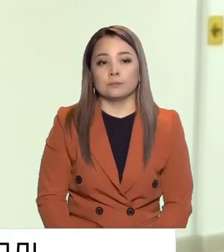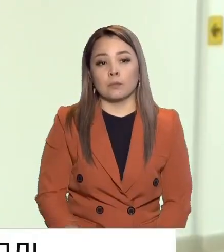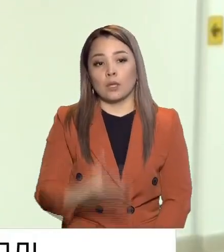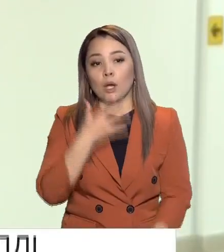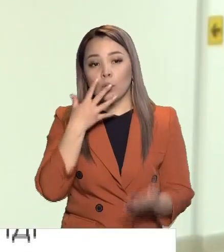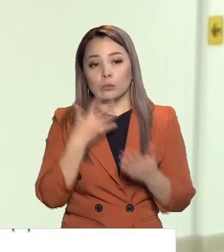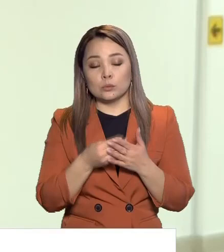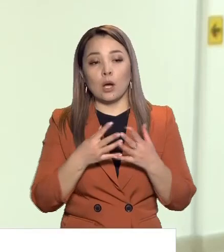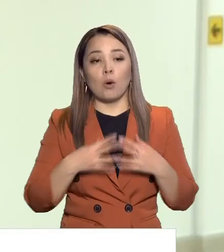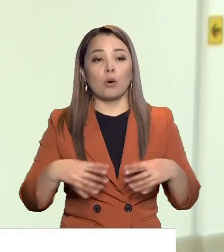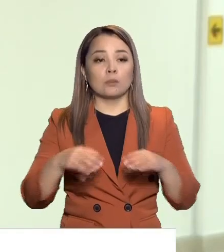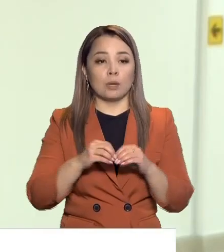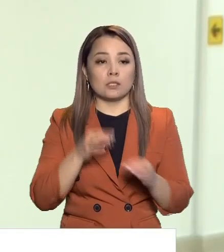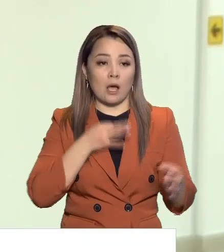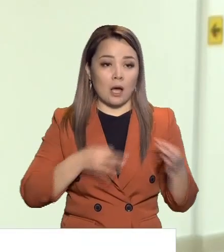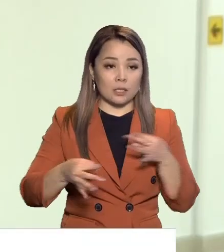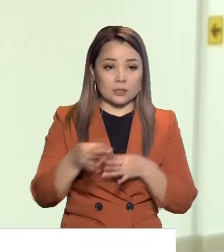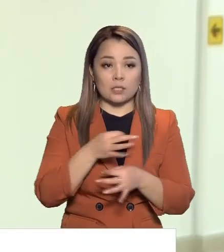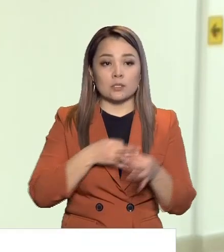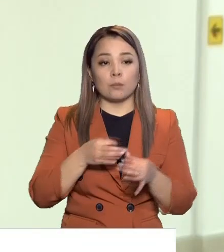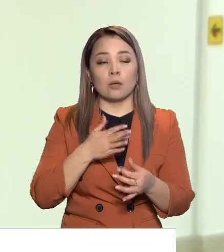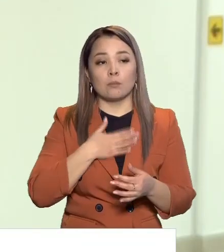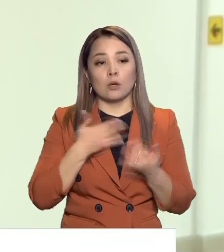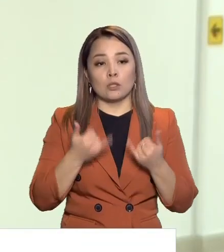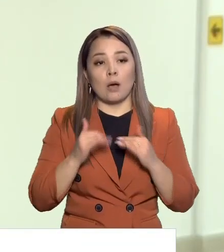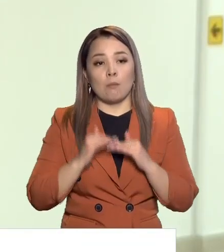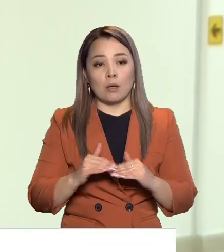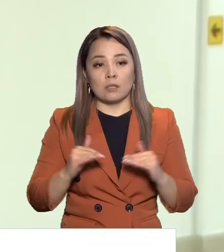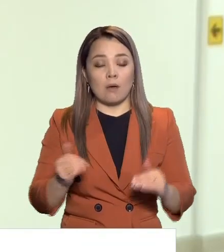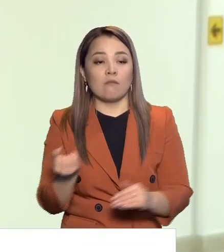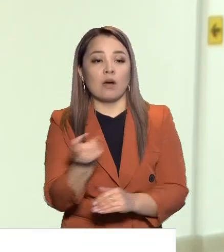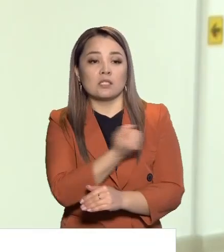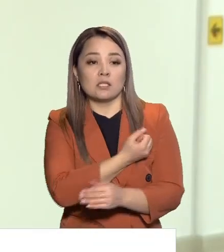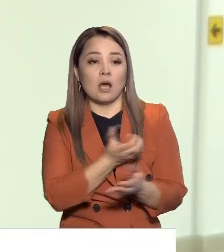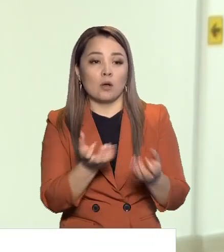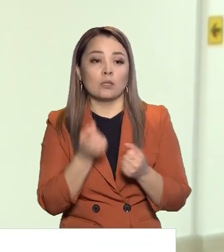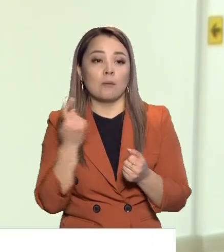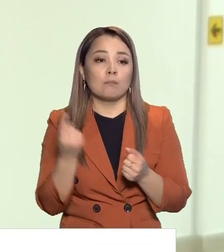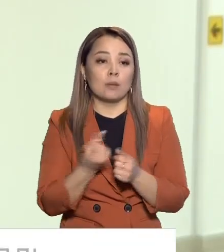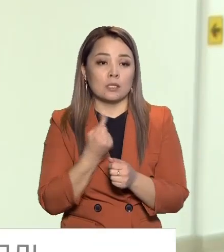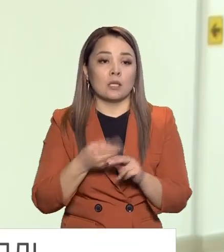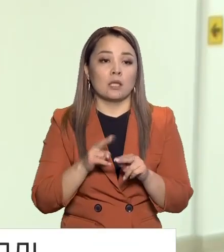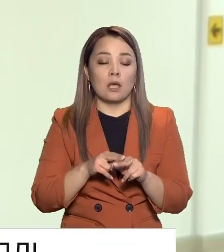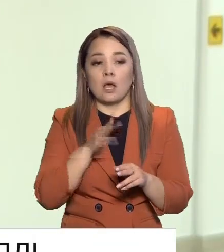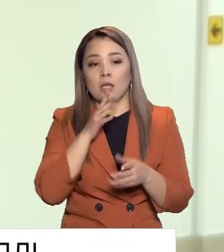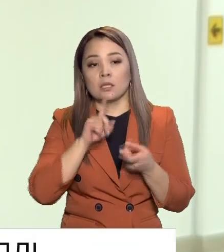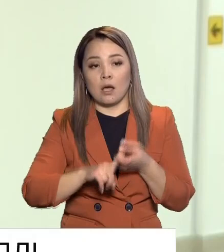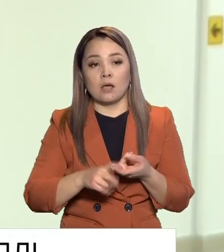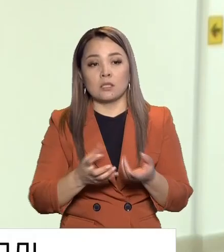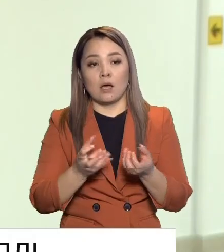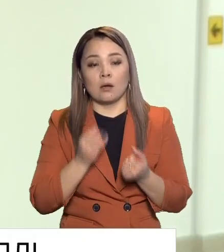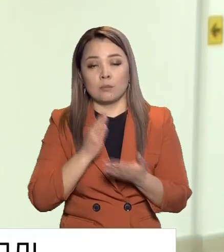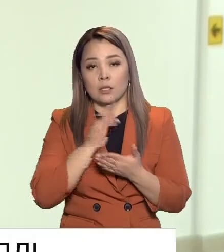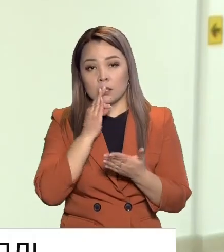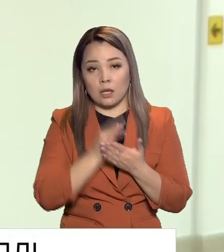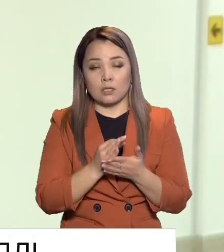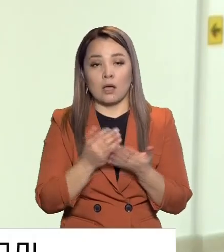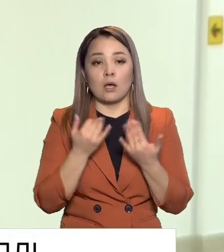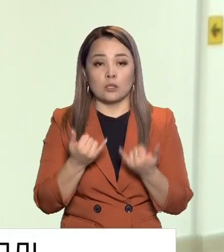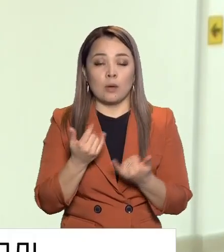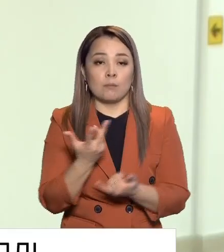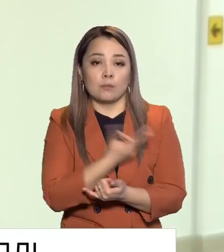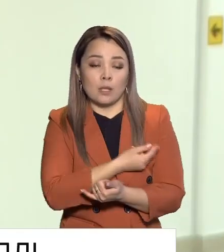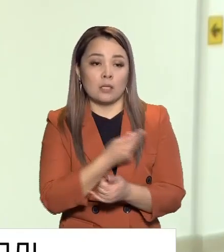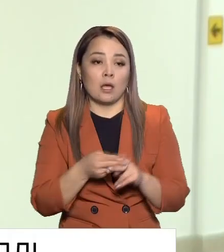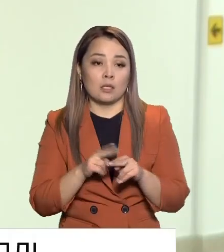Өзіміз отбасымызбен ақылдасып, бүгін баламызды осы вакцина алуға, бірінші кезегін алуға алып келіп отырмын. Қазір бүгін